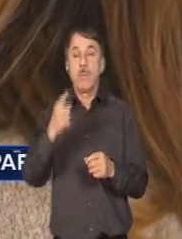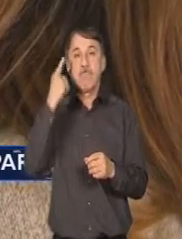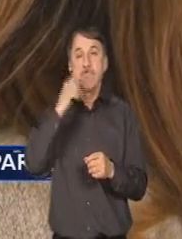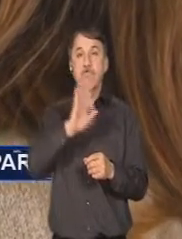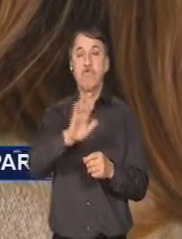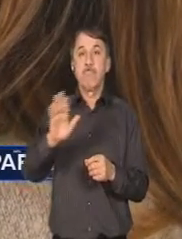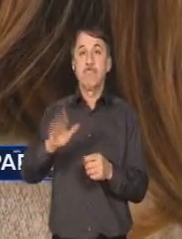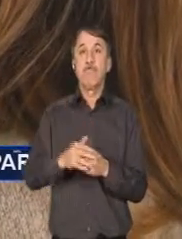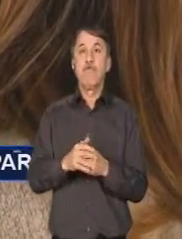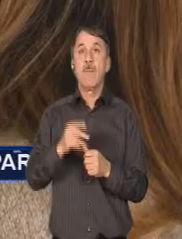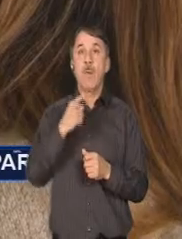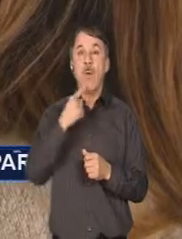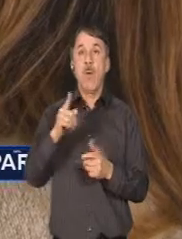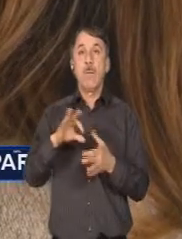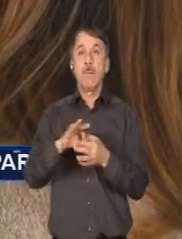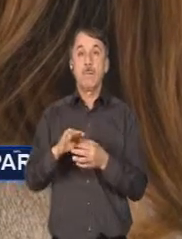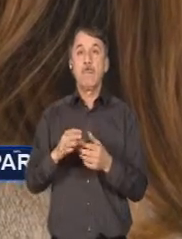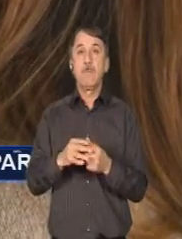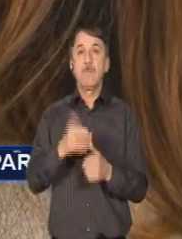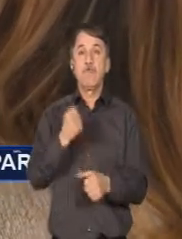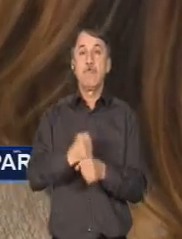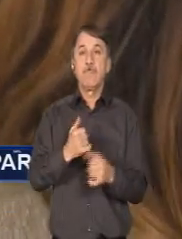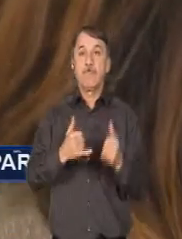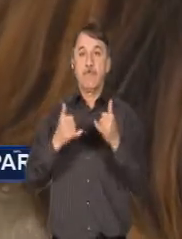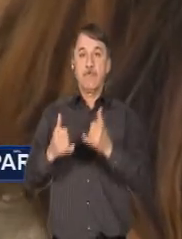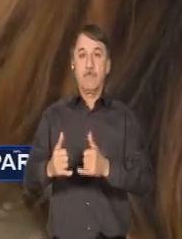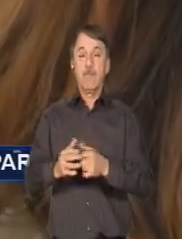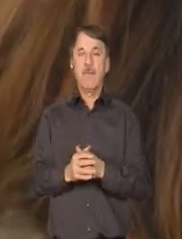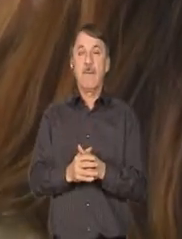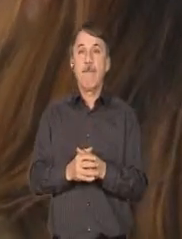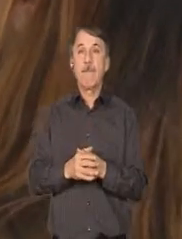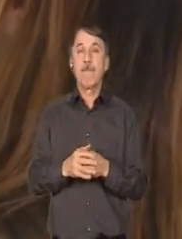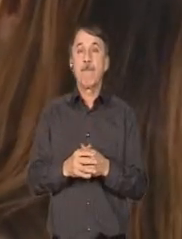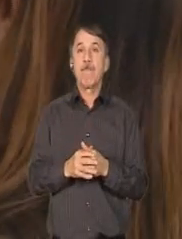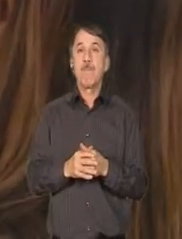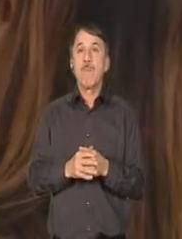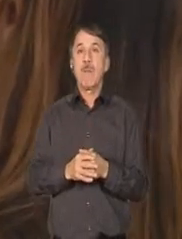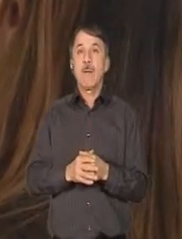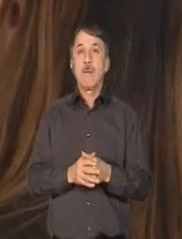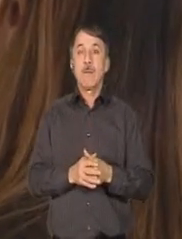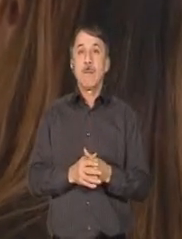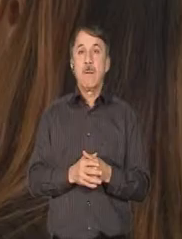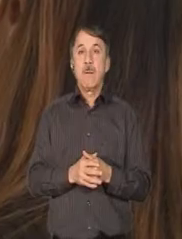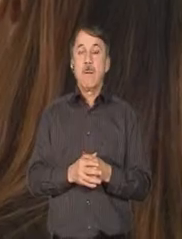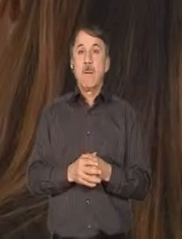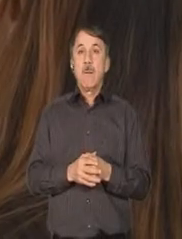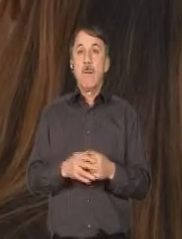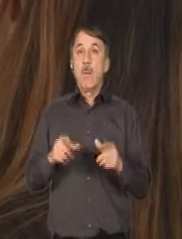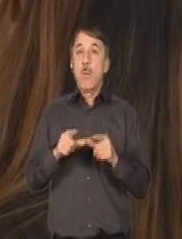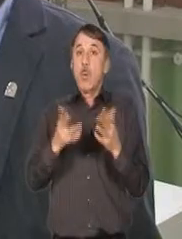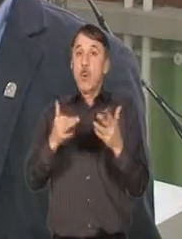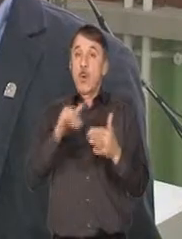i nekoliko preporuka kako da smanjimo zračenje oko sebe i kako da sačuvamo svoje zdravlje.